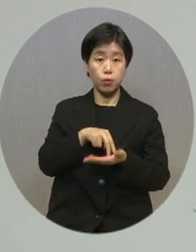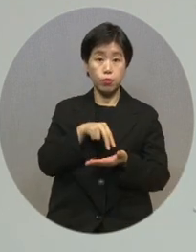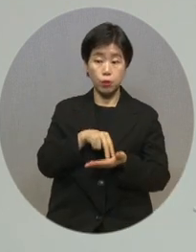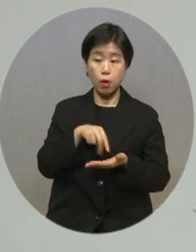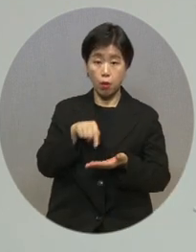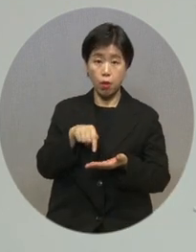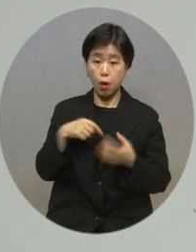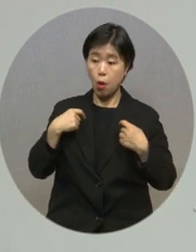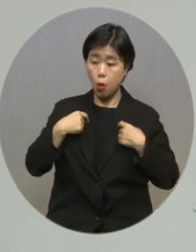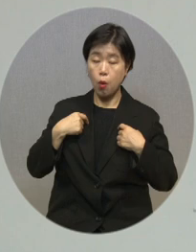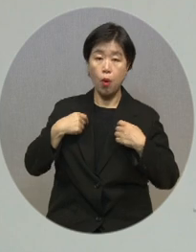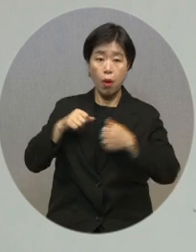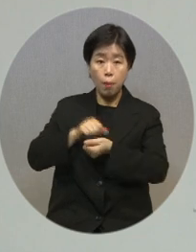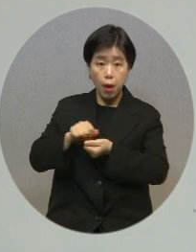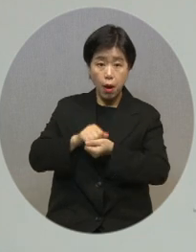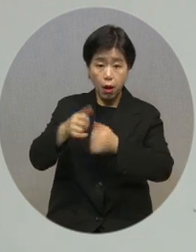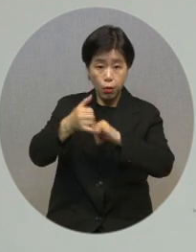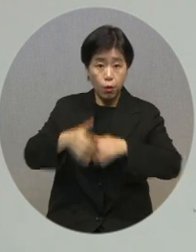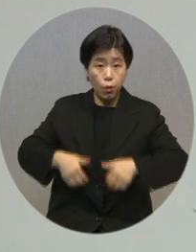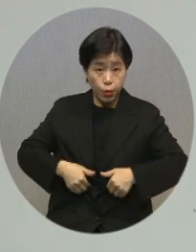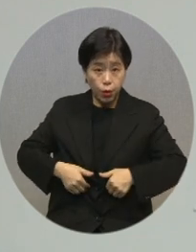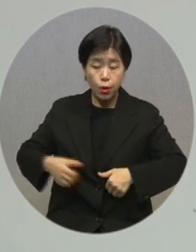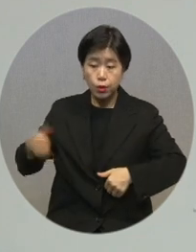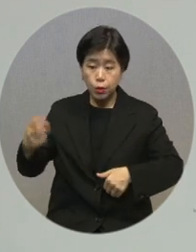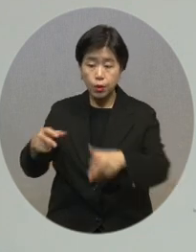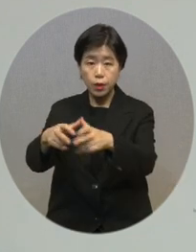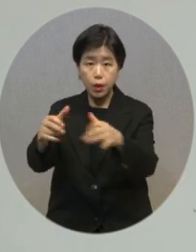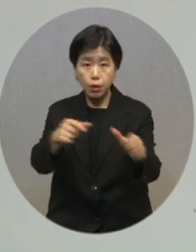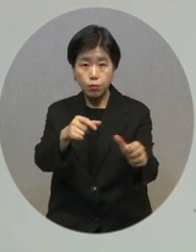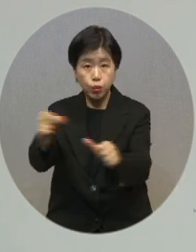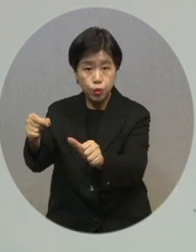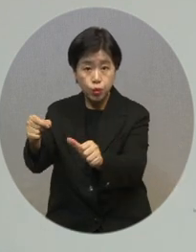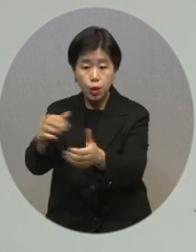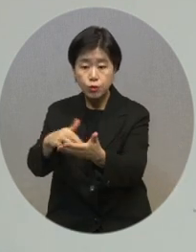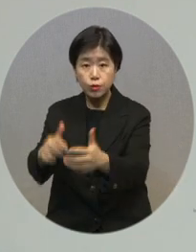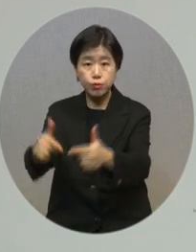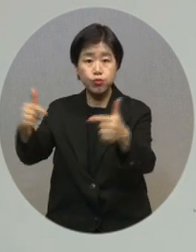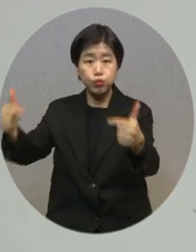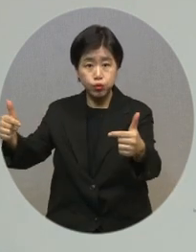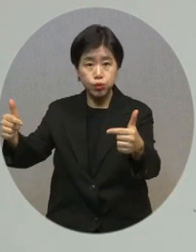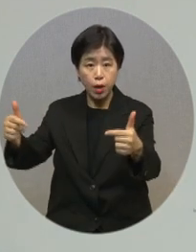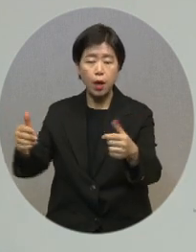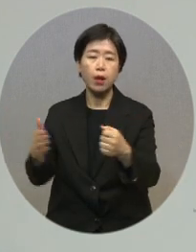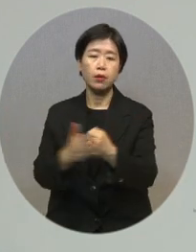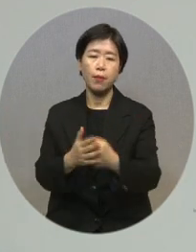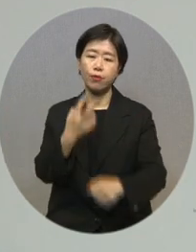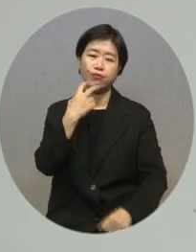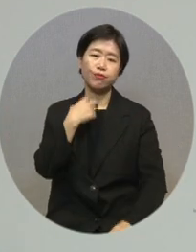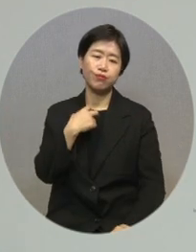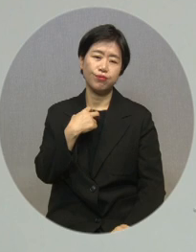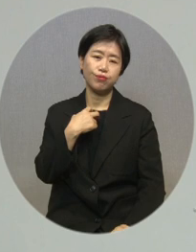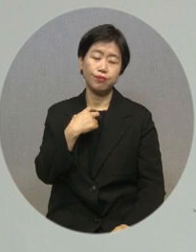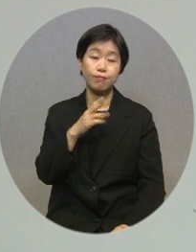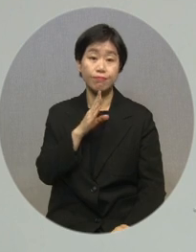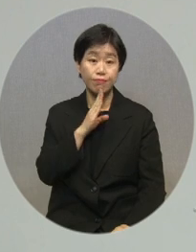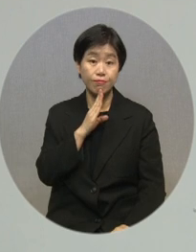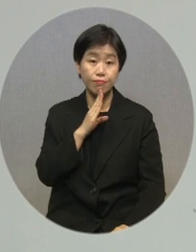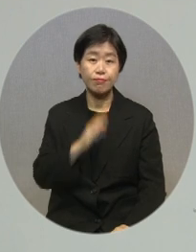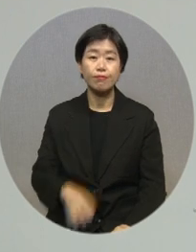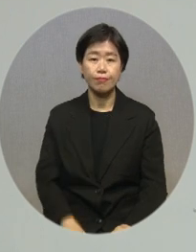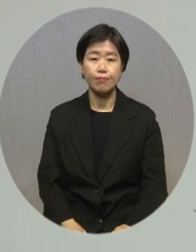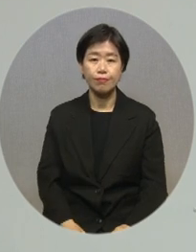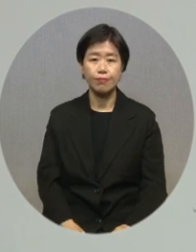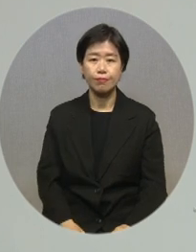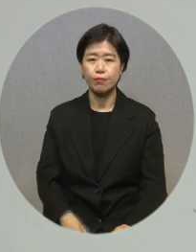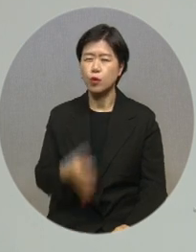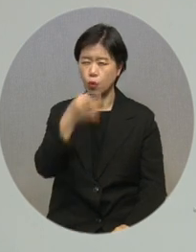되는 거니까. 또그 장애인 고용률도 늘어나고 그런 방식으로 장애인 그 표준 사업장이 장애인 고용에